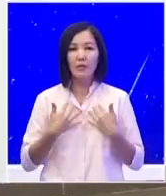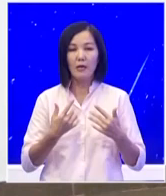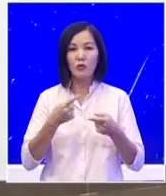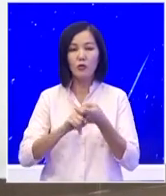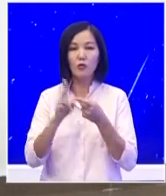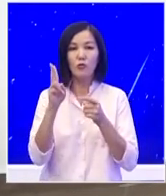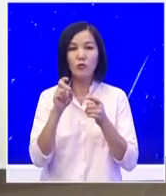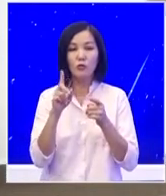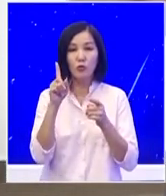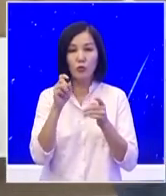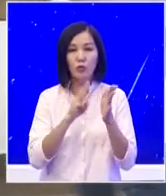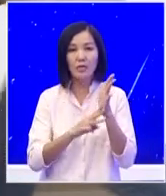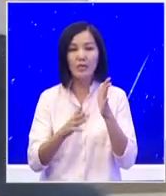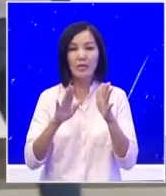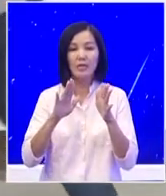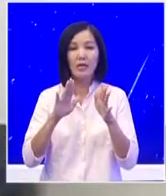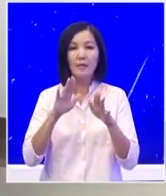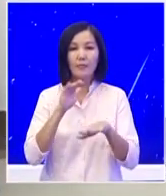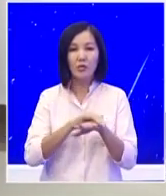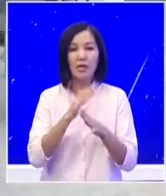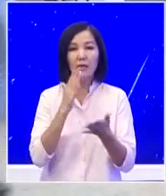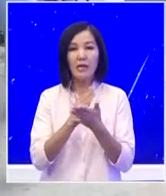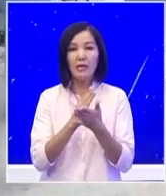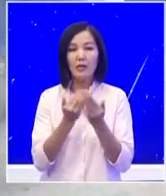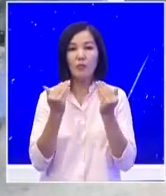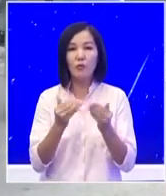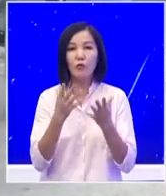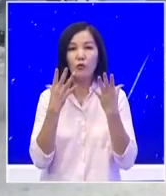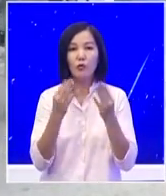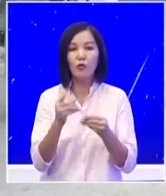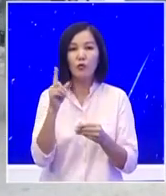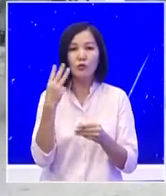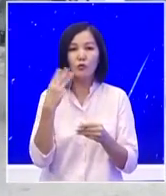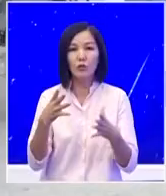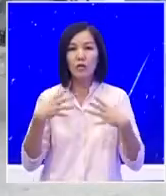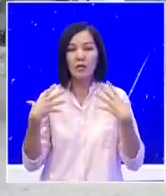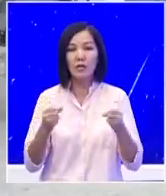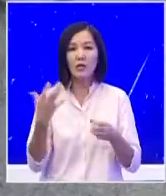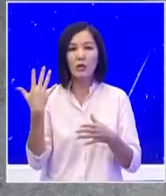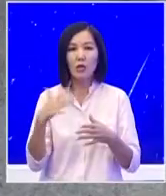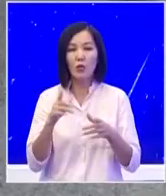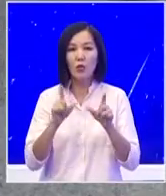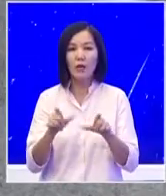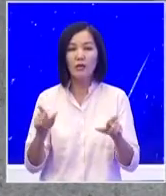180 жағдайы анықталды. Оның ішінен бүгінгі күнге дейін 130 адам сауығып шықса, 50-і ем қабылдауда.